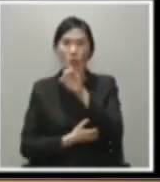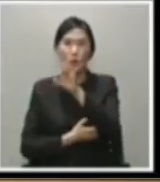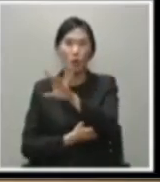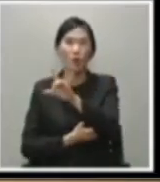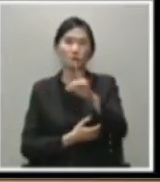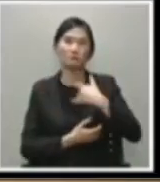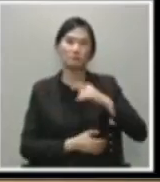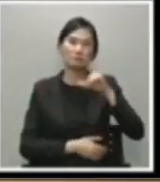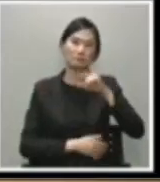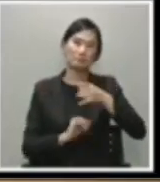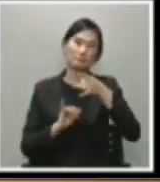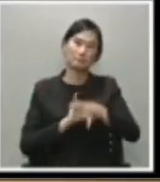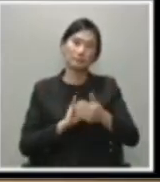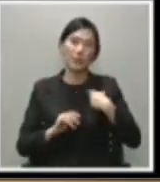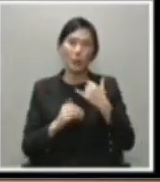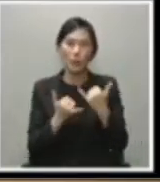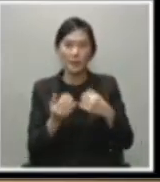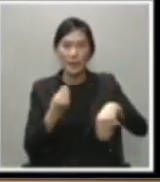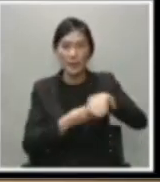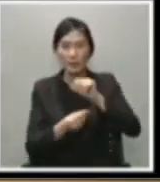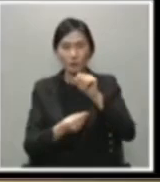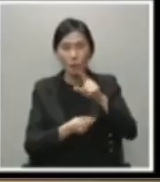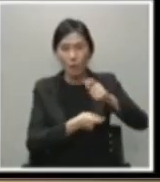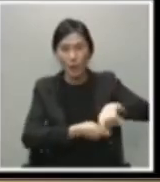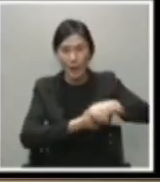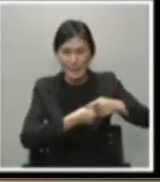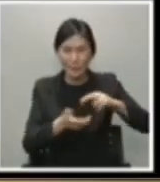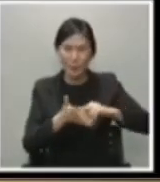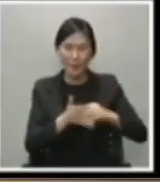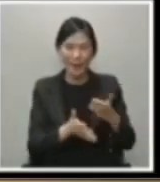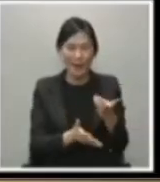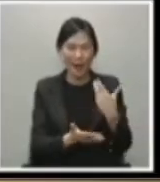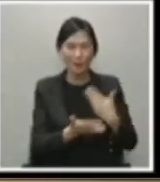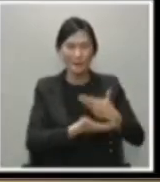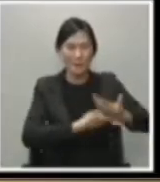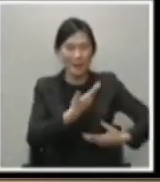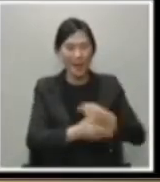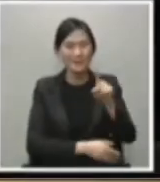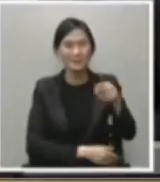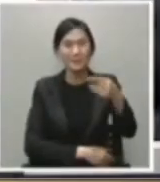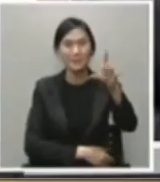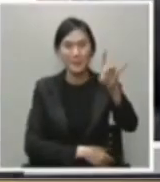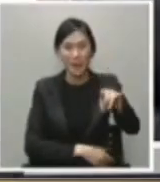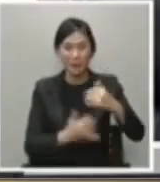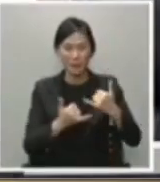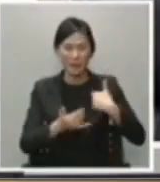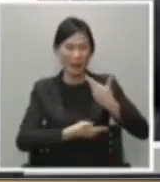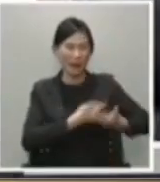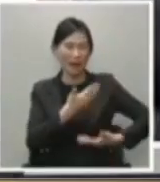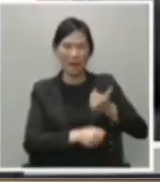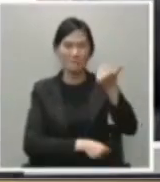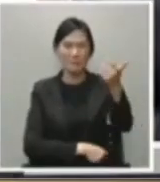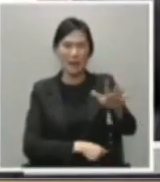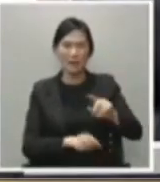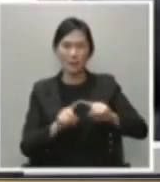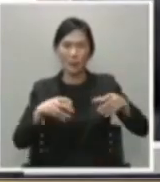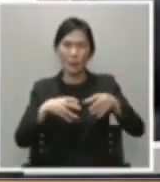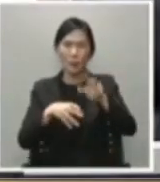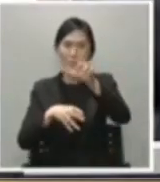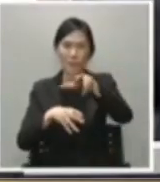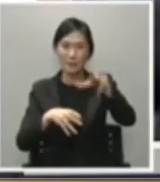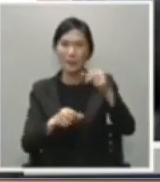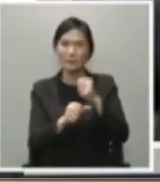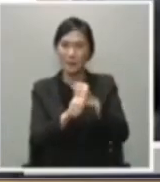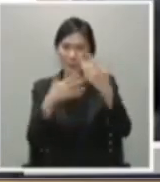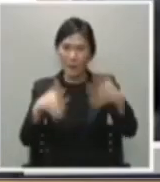ซึ่งวันนี้เนี่ยเกษตรกรที่ปลูกข้าวที่ท่านบอกว่า 18,000 วันนี้ขายไม่ได้ครับแต่พรรคเพื่อไทยทำมาแล้วครับกิ